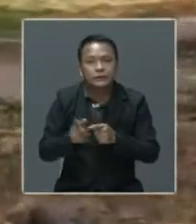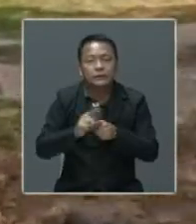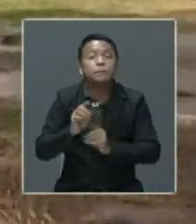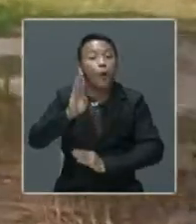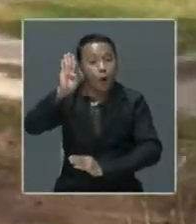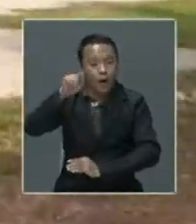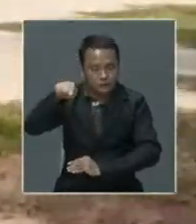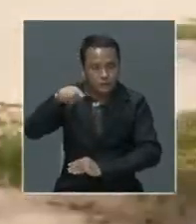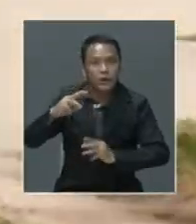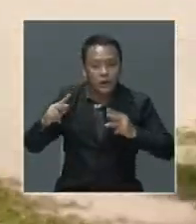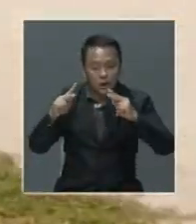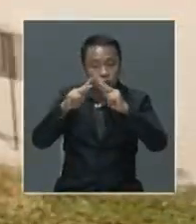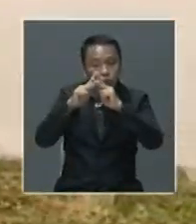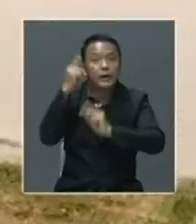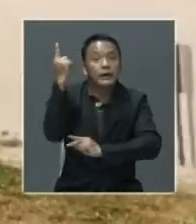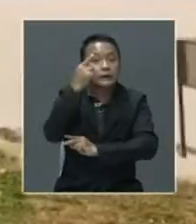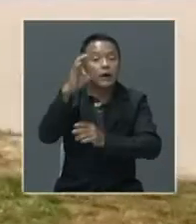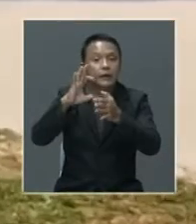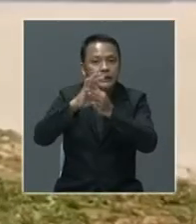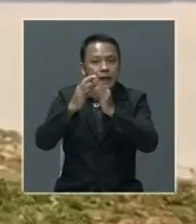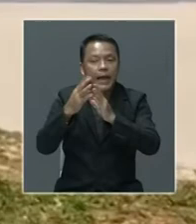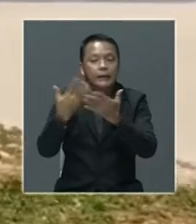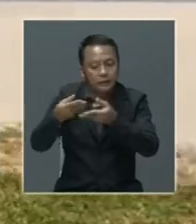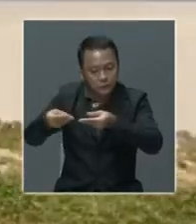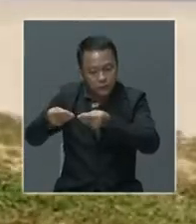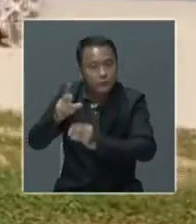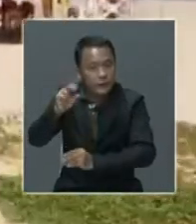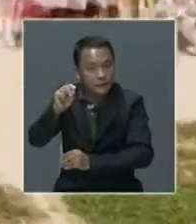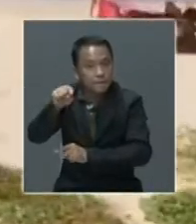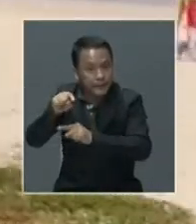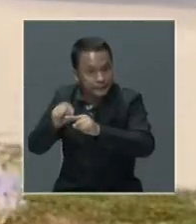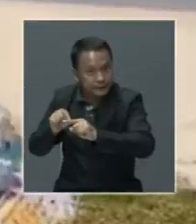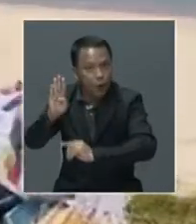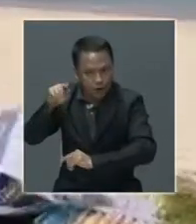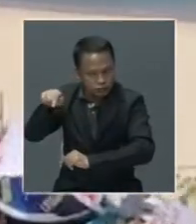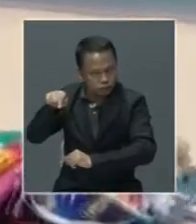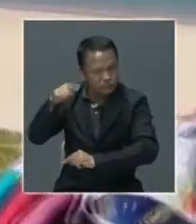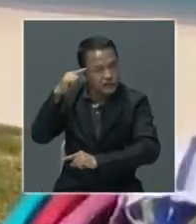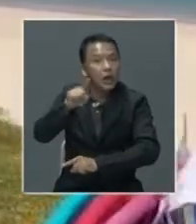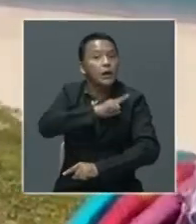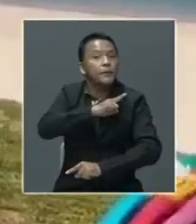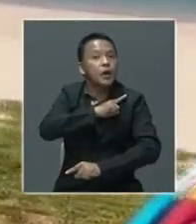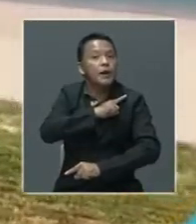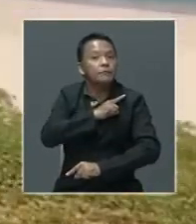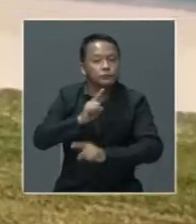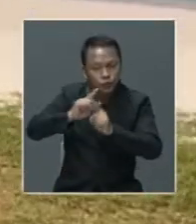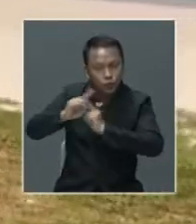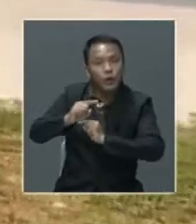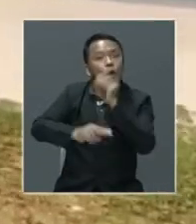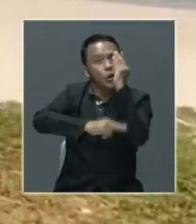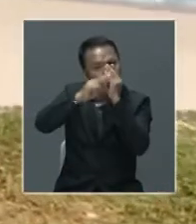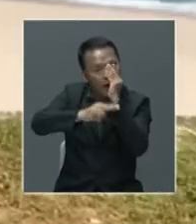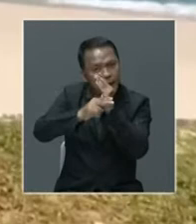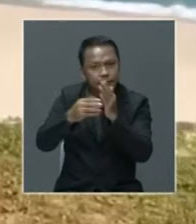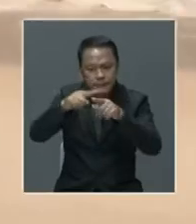ทนี้เนี่ยกระทรวงการท่องเที่ยวและกีฬาถือหุ้นอยู่ 30% บริษัทนี้ก็จะทำหน้าที่ทั้งติดต่อที่พักทำเ